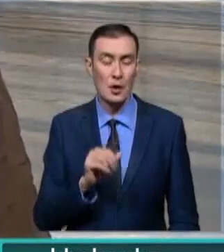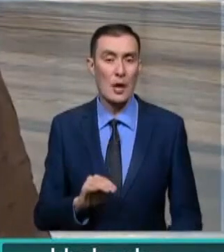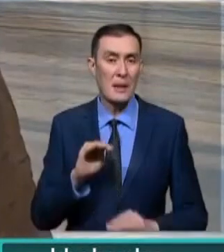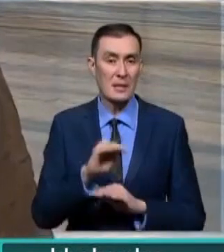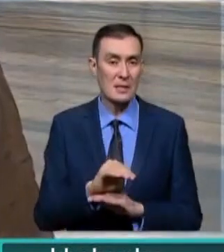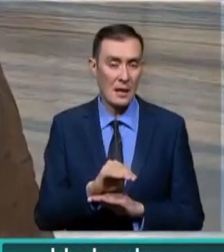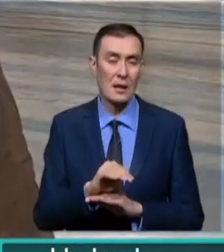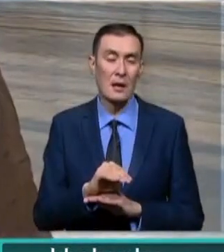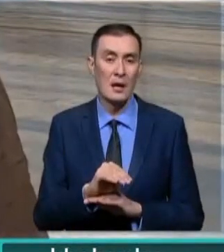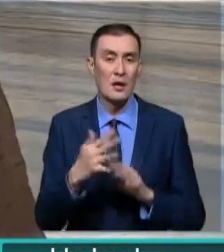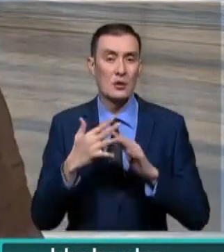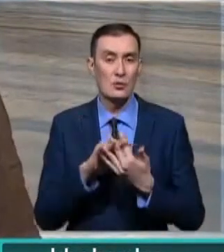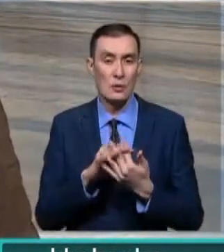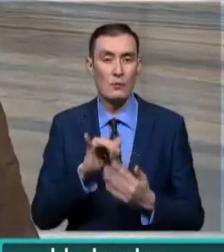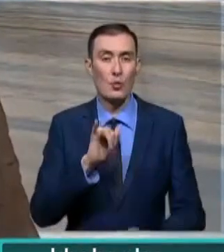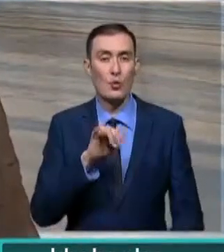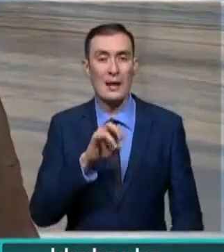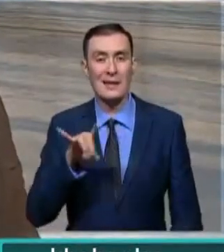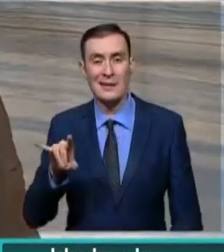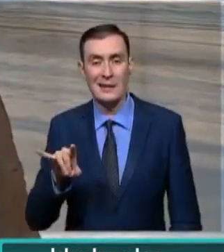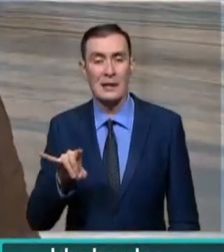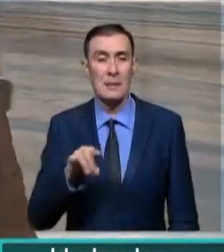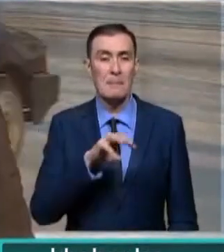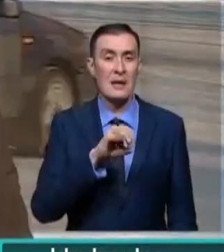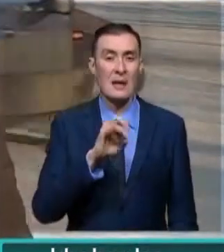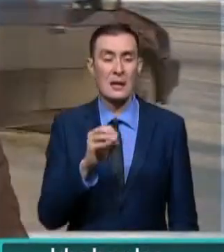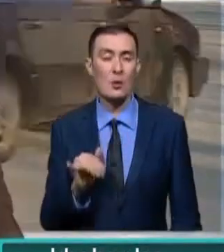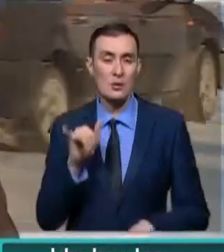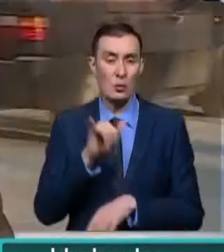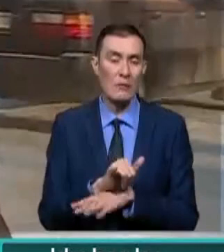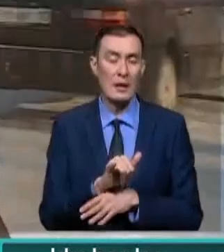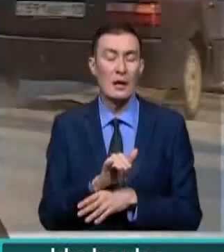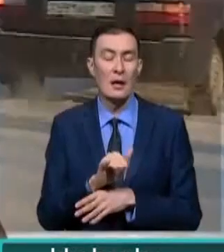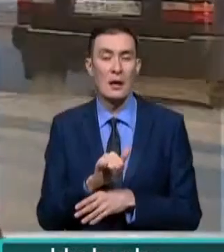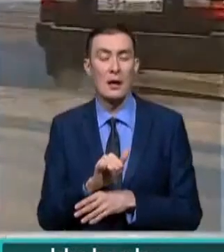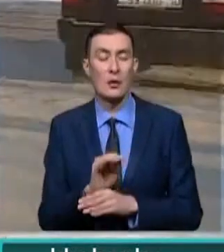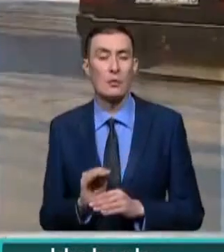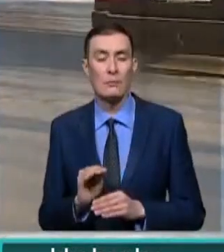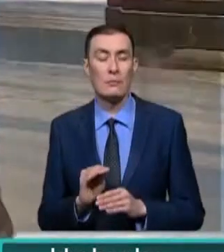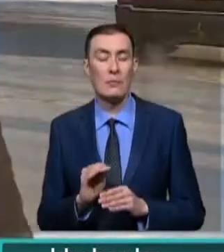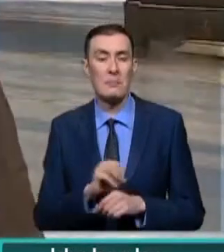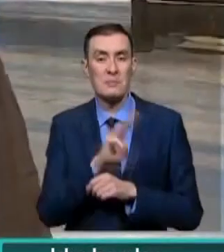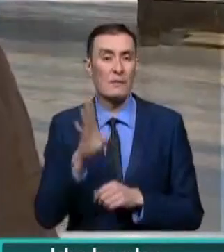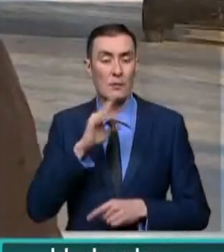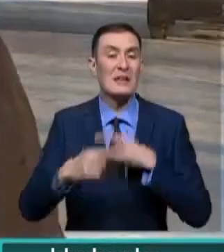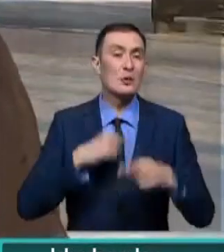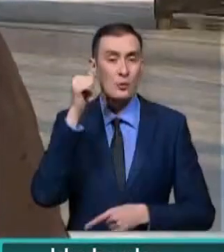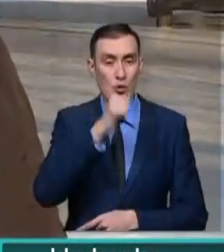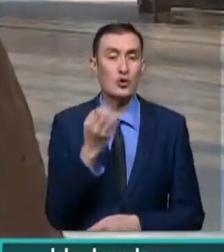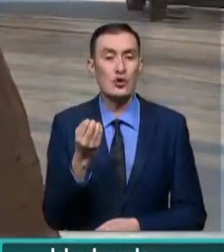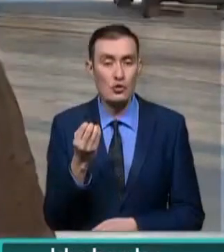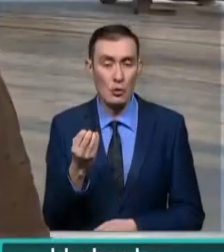дополнительно села Иулинды, Дамды и Мереке установлены пункты раздачи воды. На следующий год